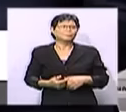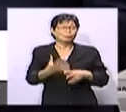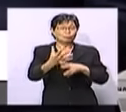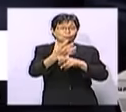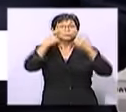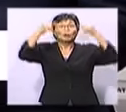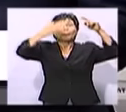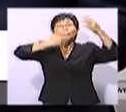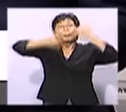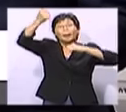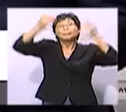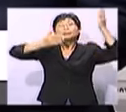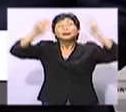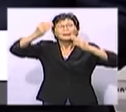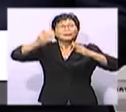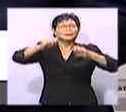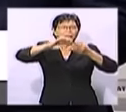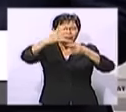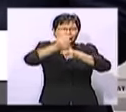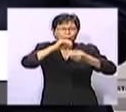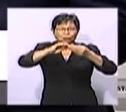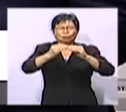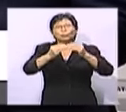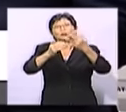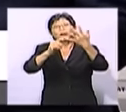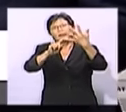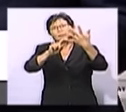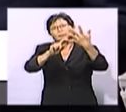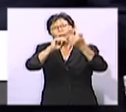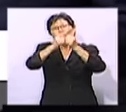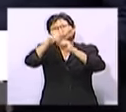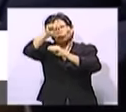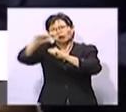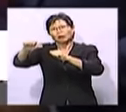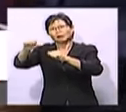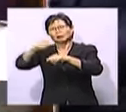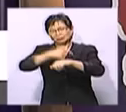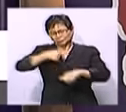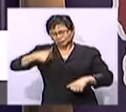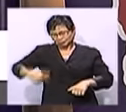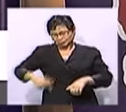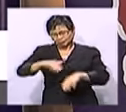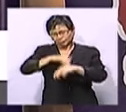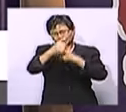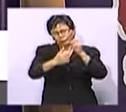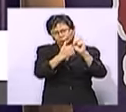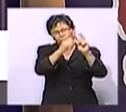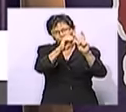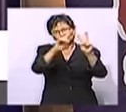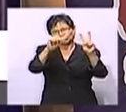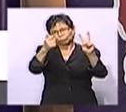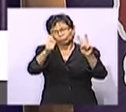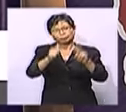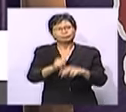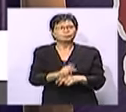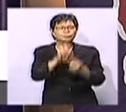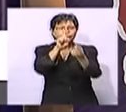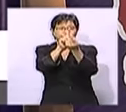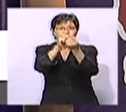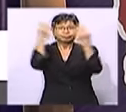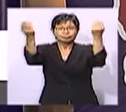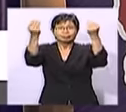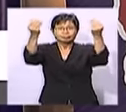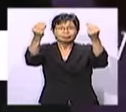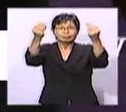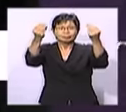terbaik skuad negara ialah menduduki tempat kelima di Sukan Asia Guangzhou, China pada tahun 2010. Beliau ditemui di